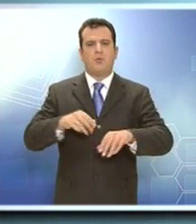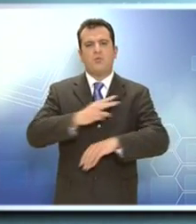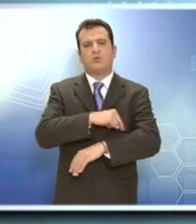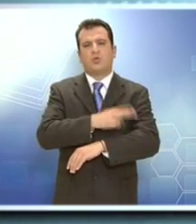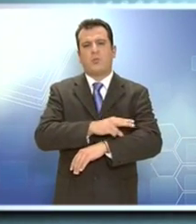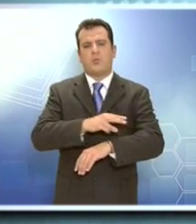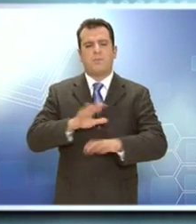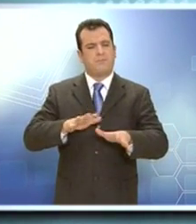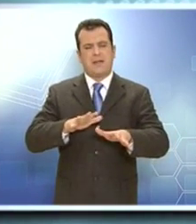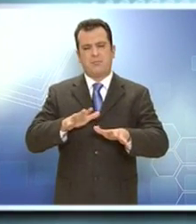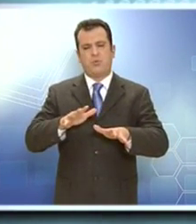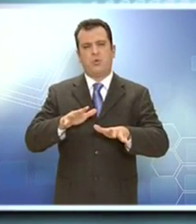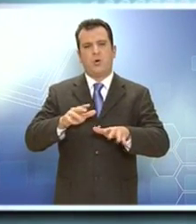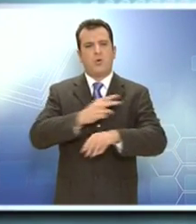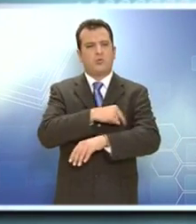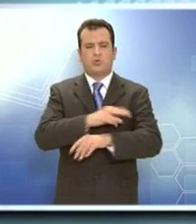Ευαγγελισμού. Συγγνώμη, στο ύψος